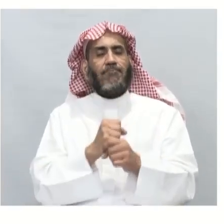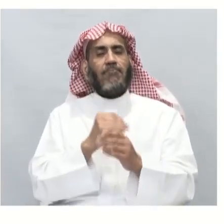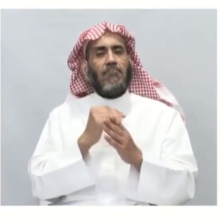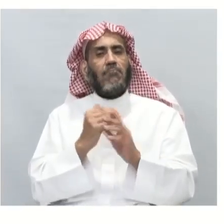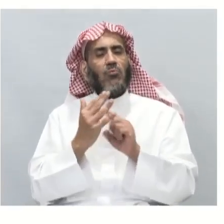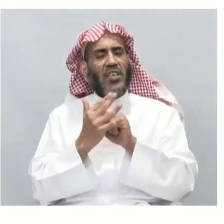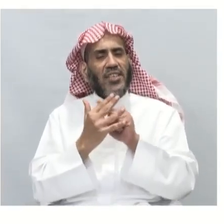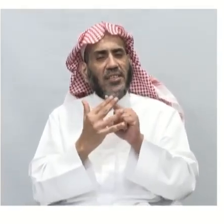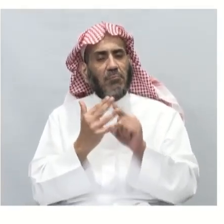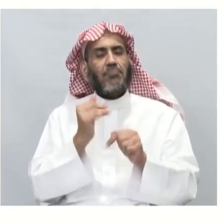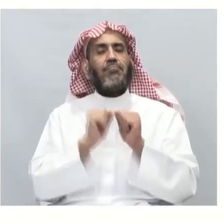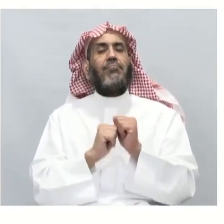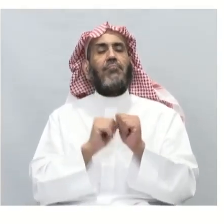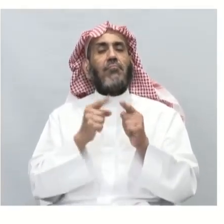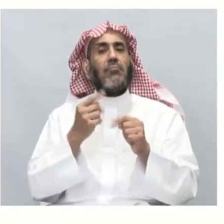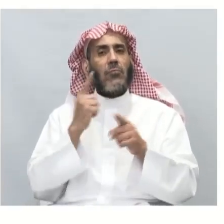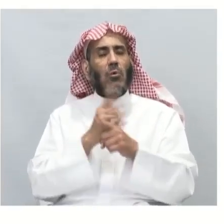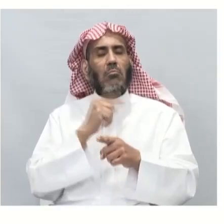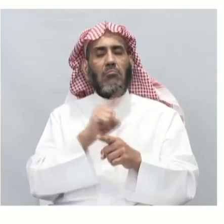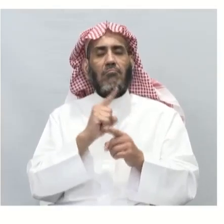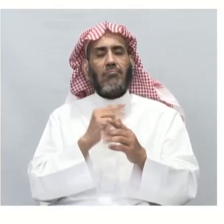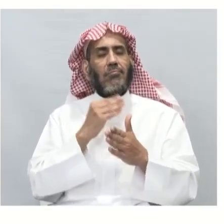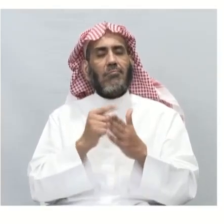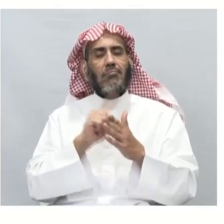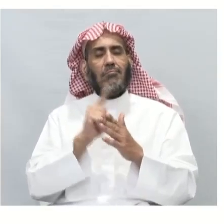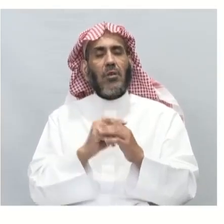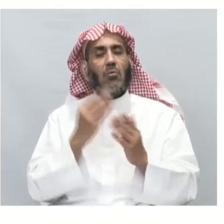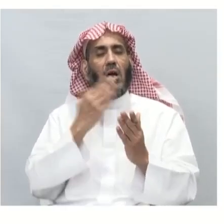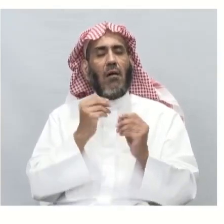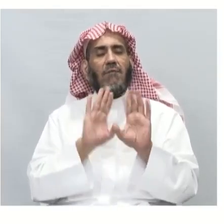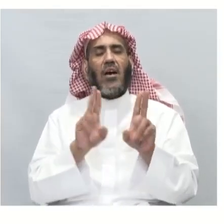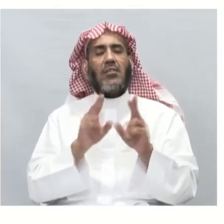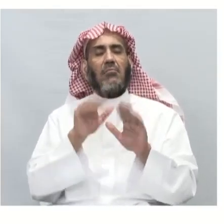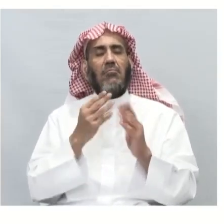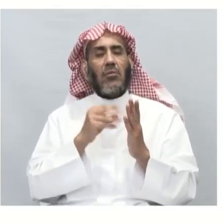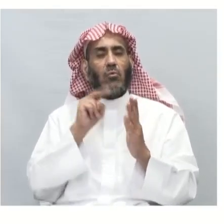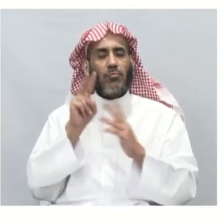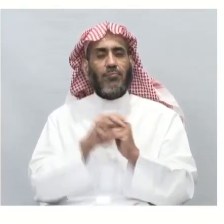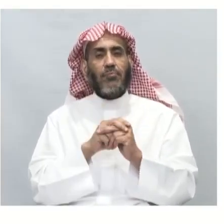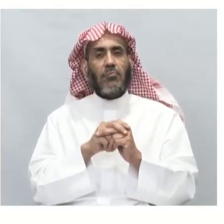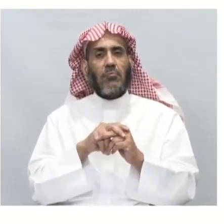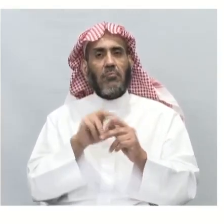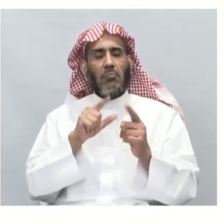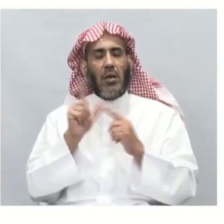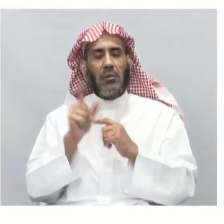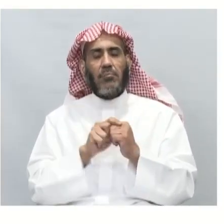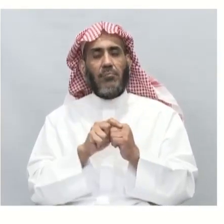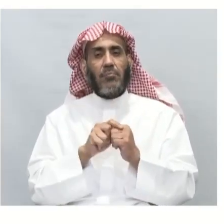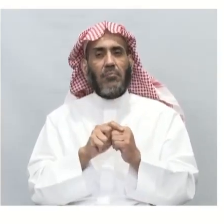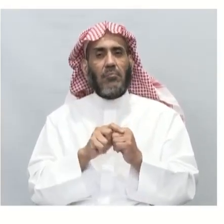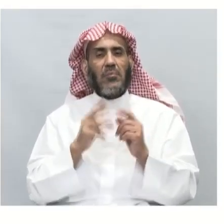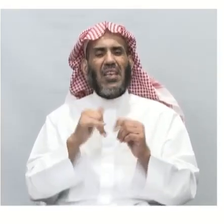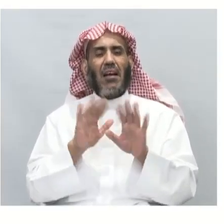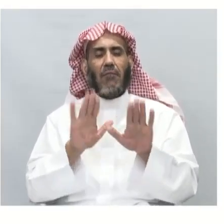رتب كما ترى نحن هنا الان لن نرتبها سنكتفي فقط بقراءتها وكذلك الاطلاع عليها مما قيل هنا يقول